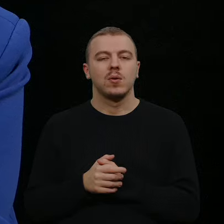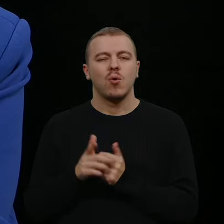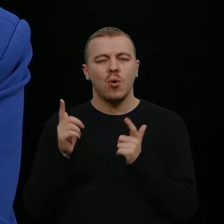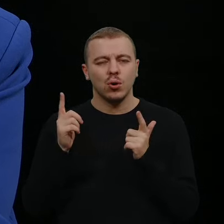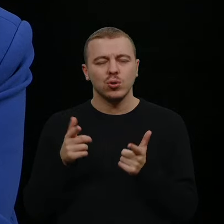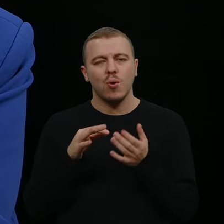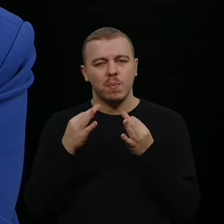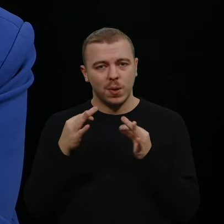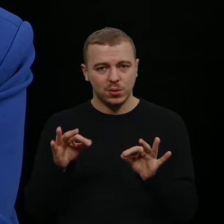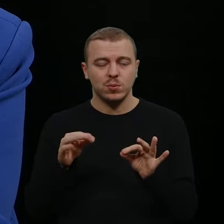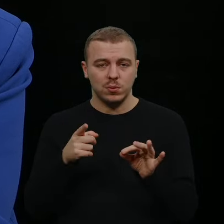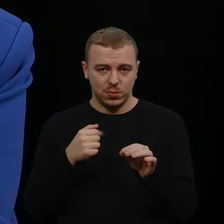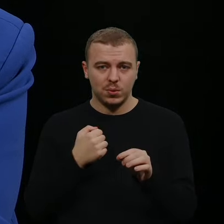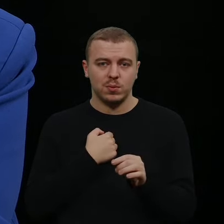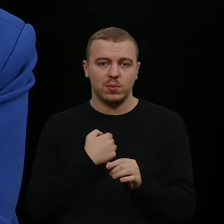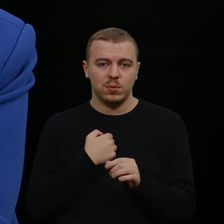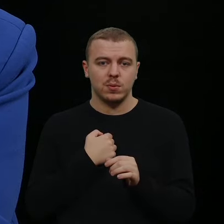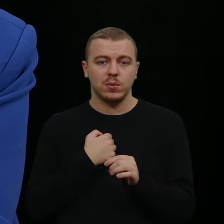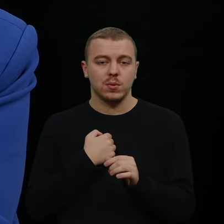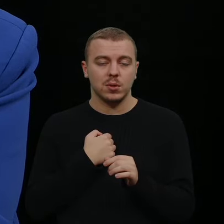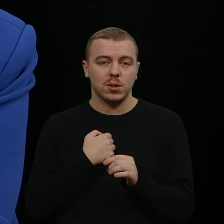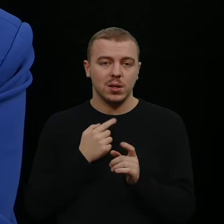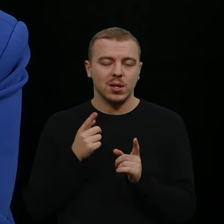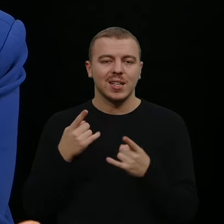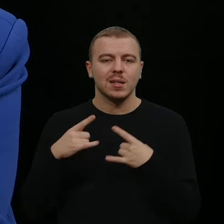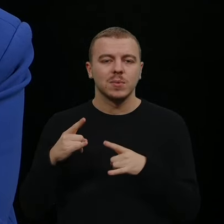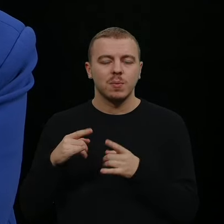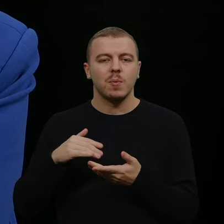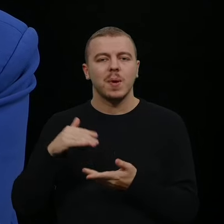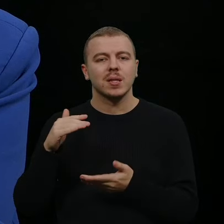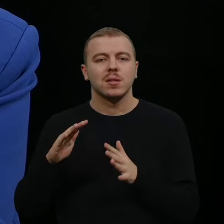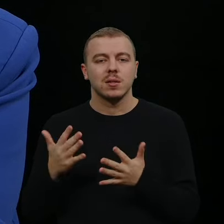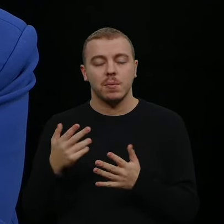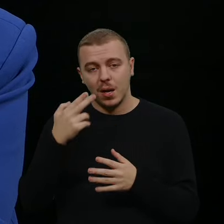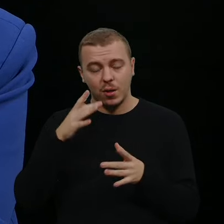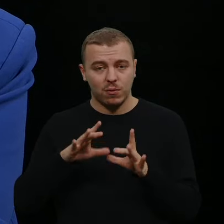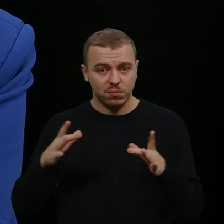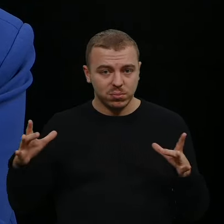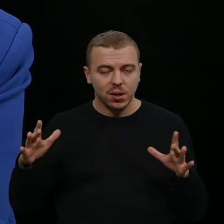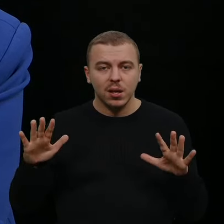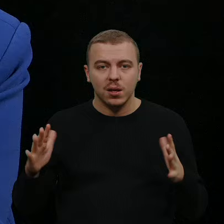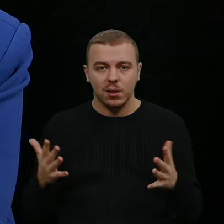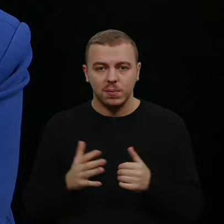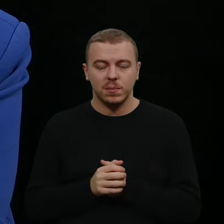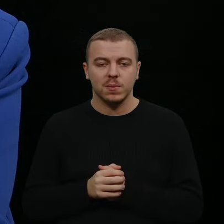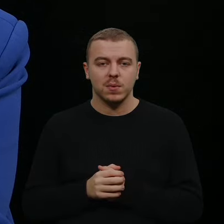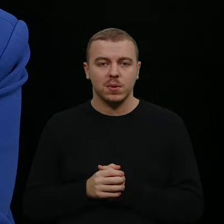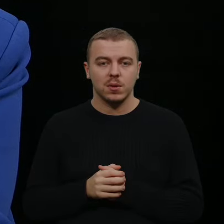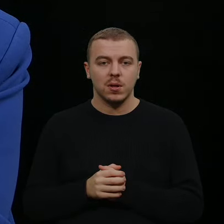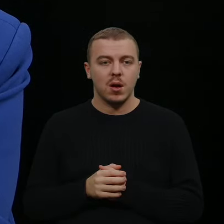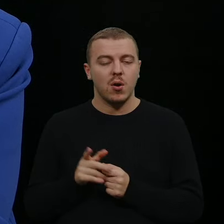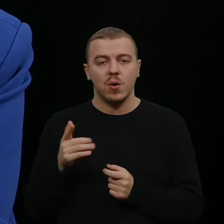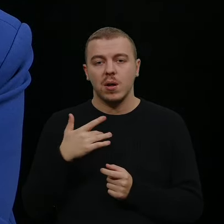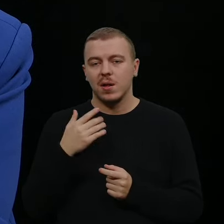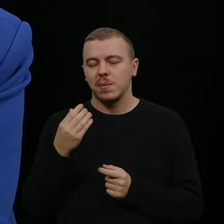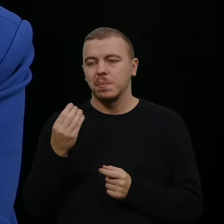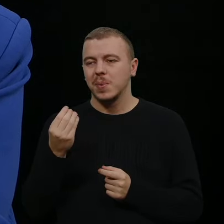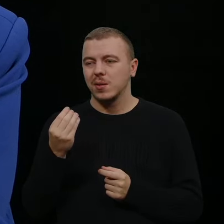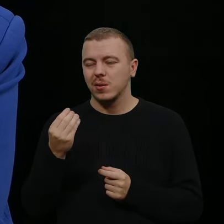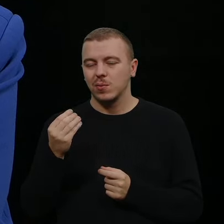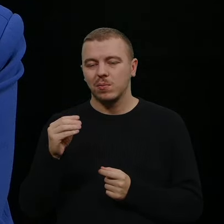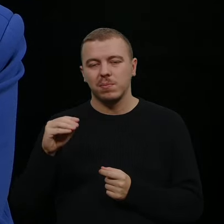realių pasiūlymų, kaip padidinti tą gimstamumą, padidinti tą mūsų Lietuvą, ar turite be to siūlymo didinti vaiko pinigus?